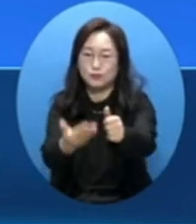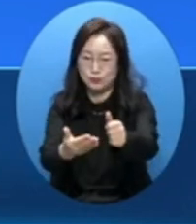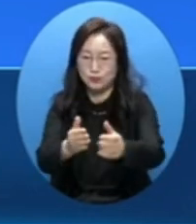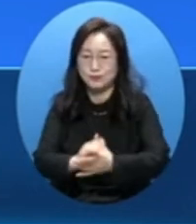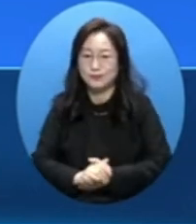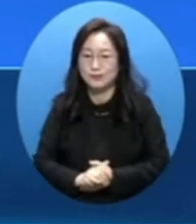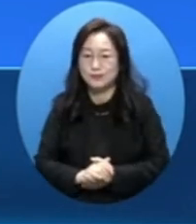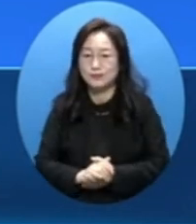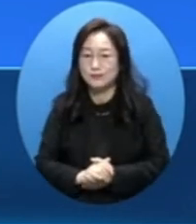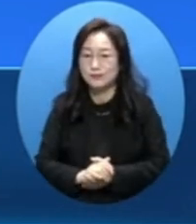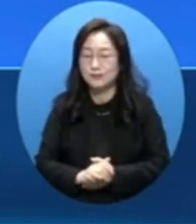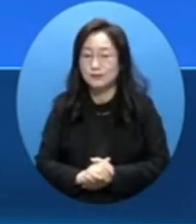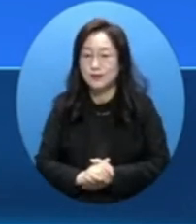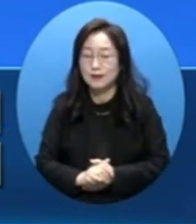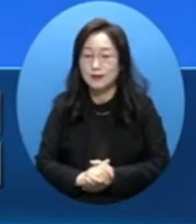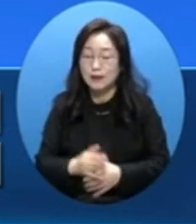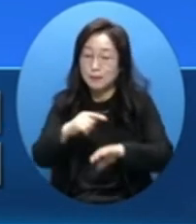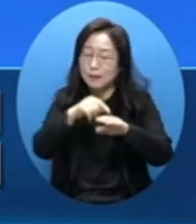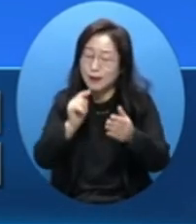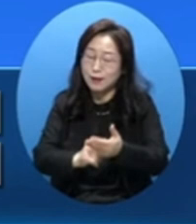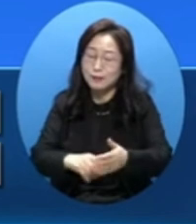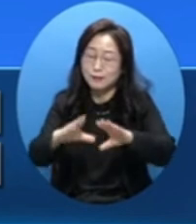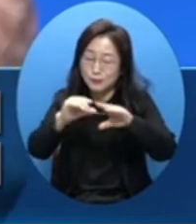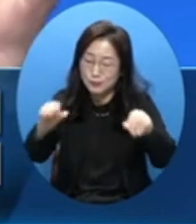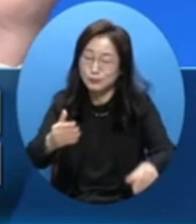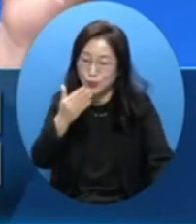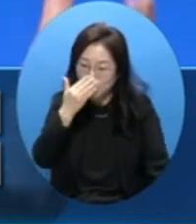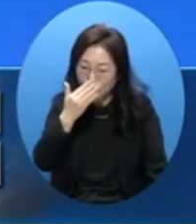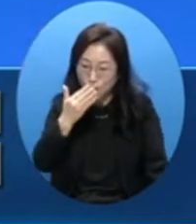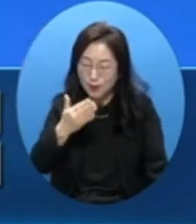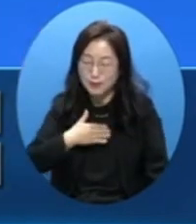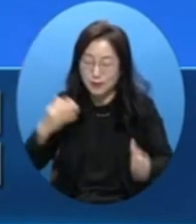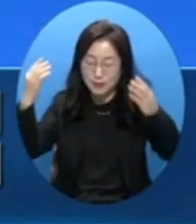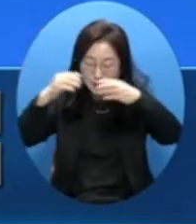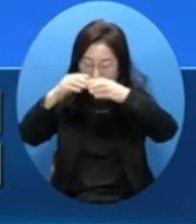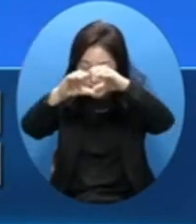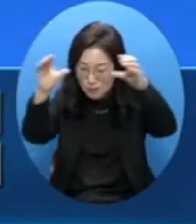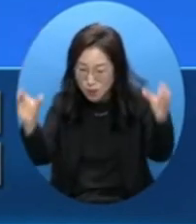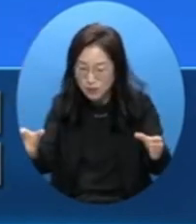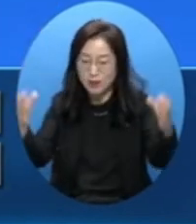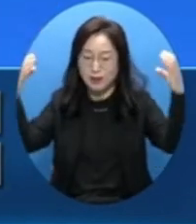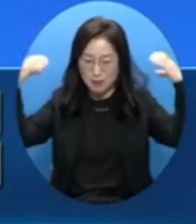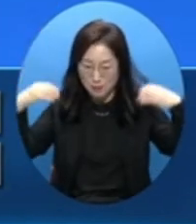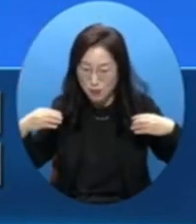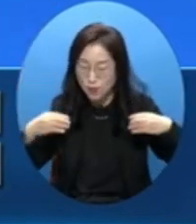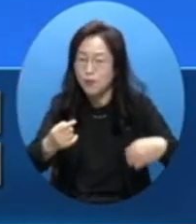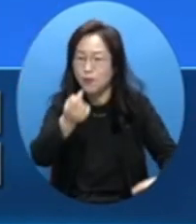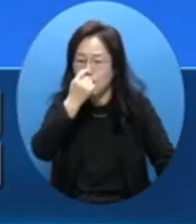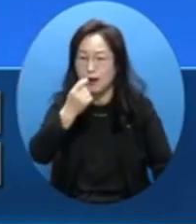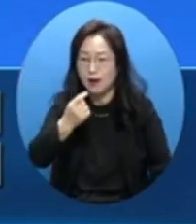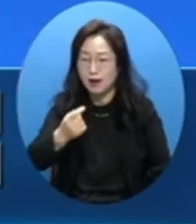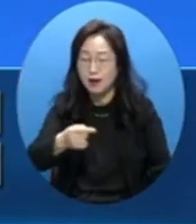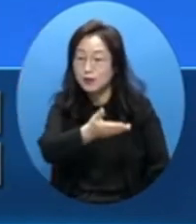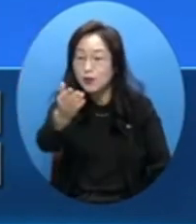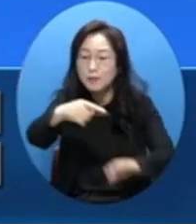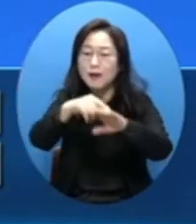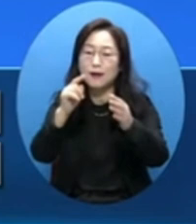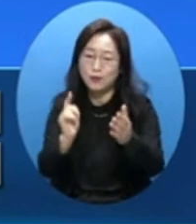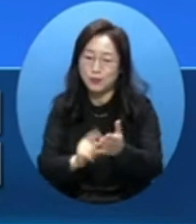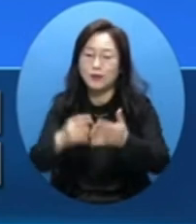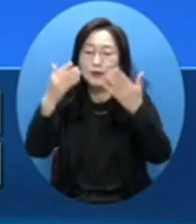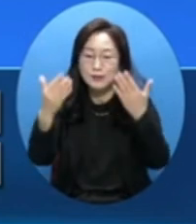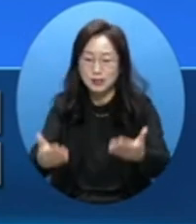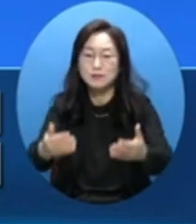나는 마음이 온유하고 겸손하니 나의 멍에를 메고 내게 배워라. 그리하면 너희 마음이